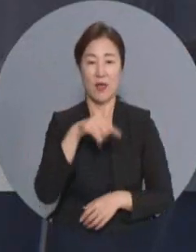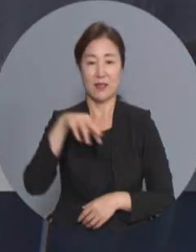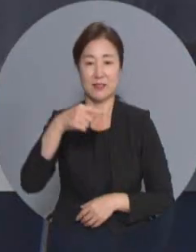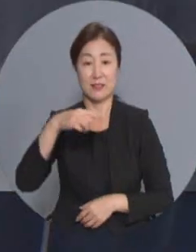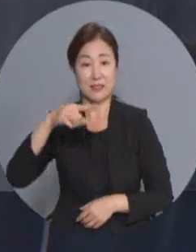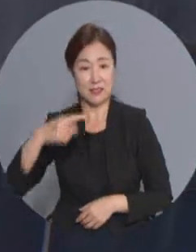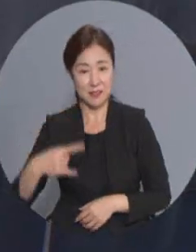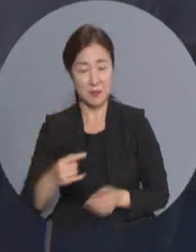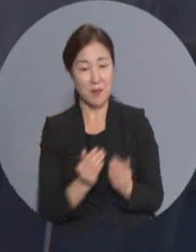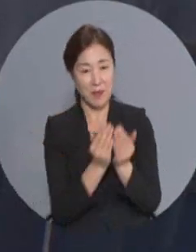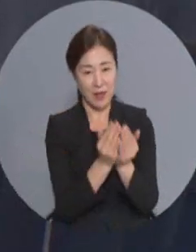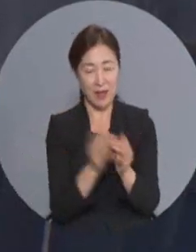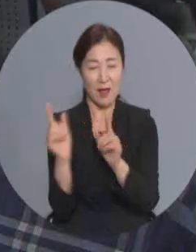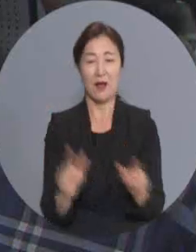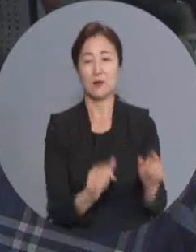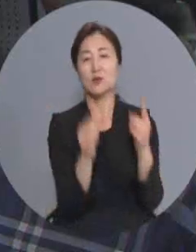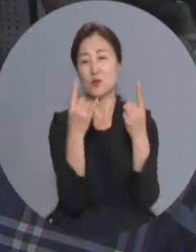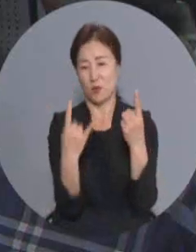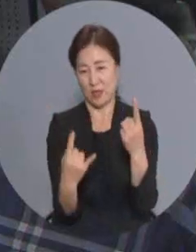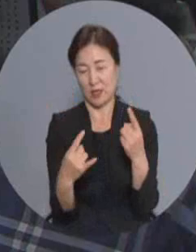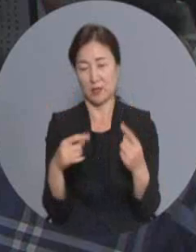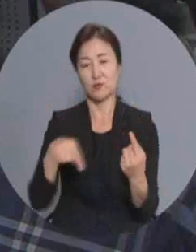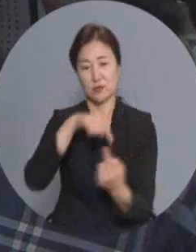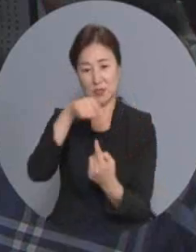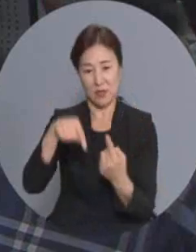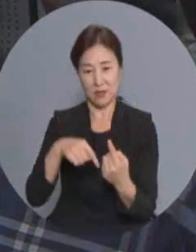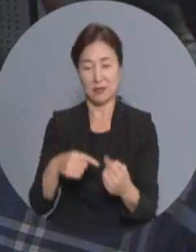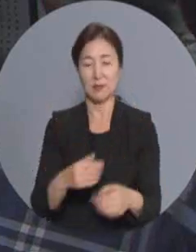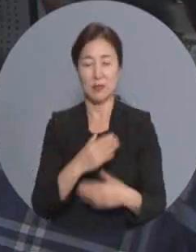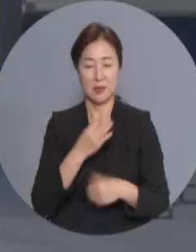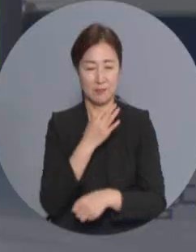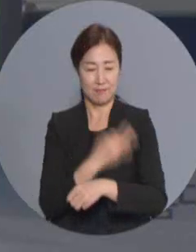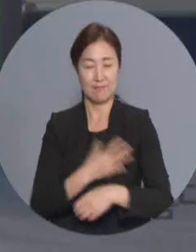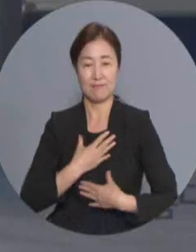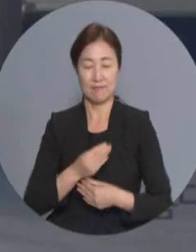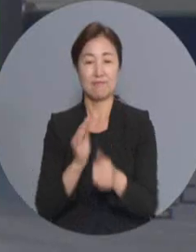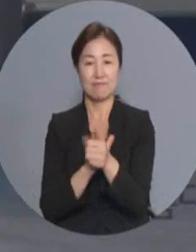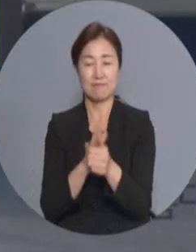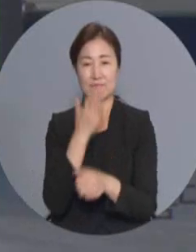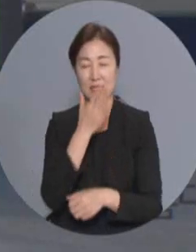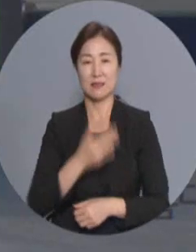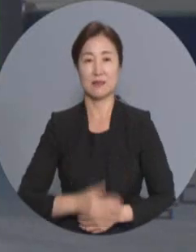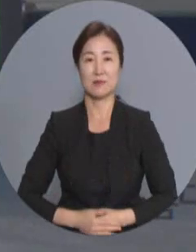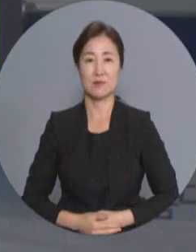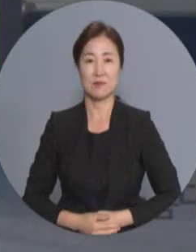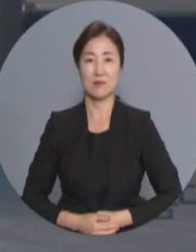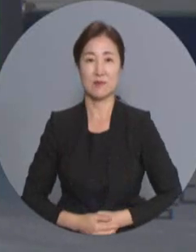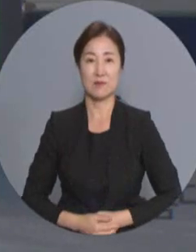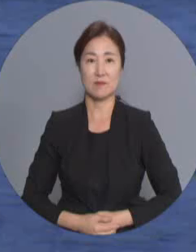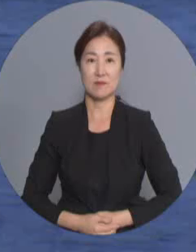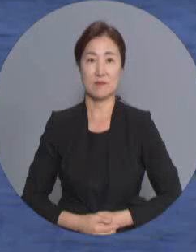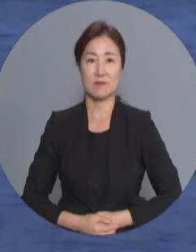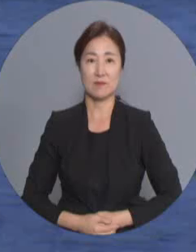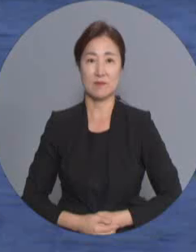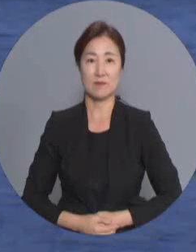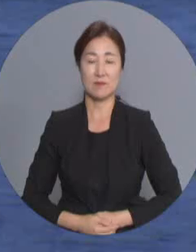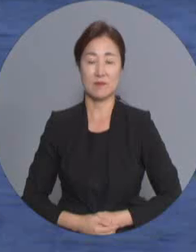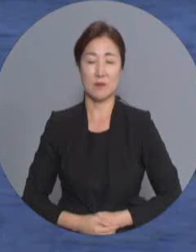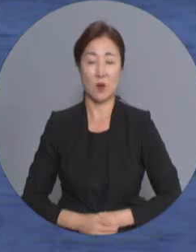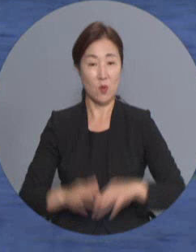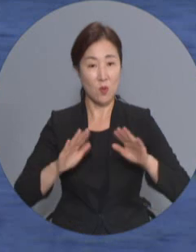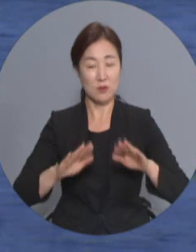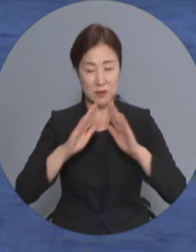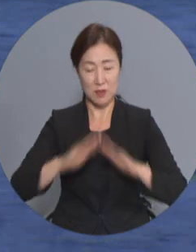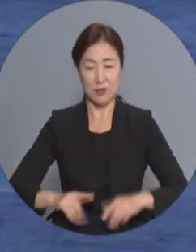호도 하루 한 번 왕복으로 운항해 주민 편의성도 증가할 것으로 보입니다 오늘